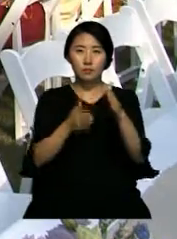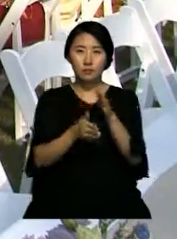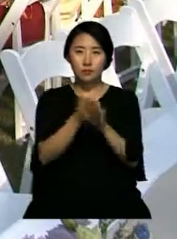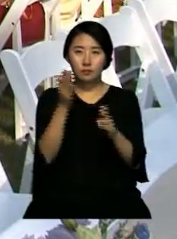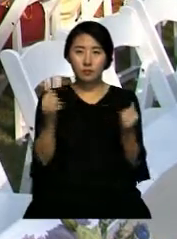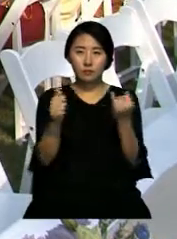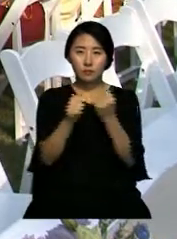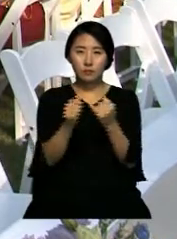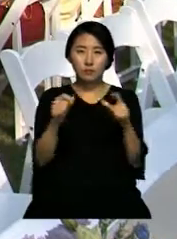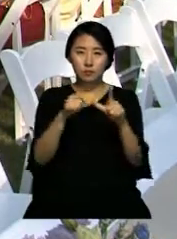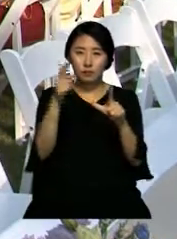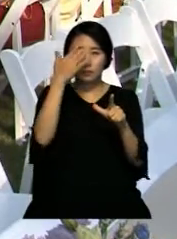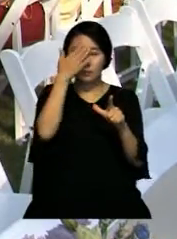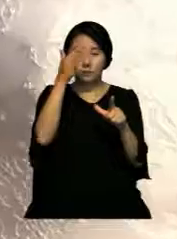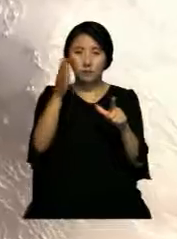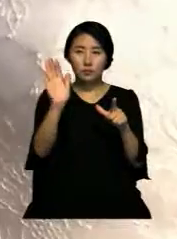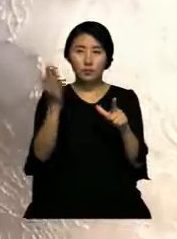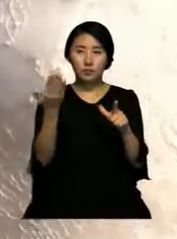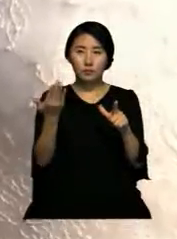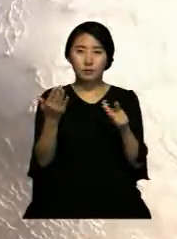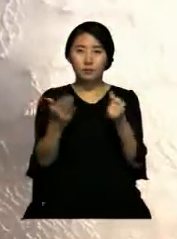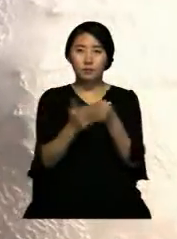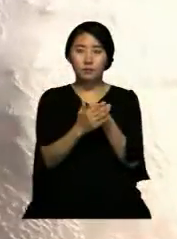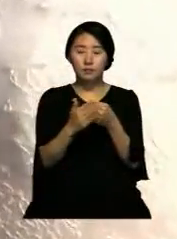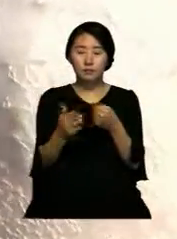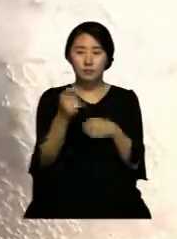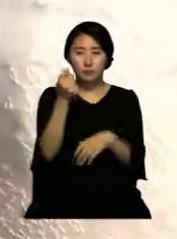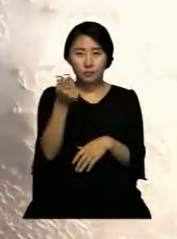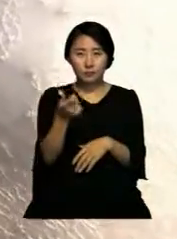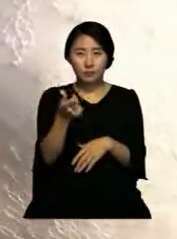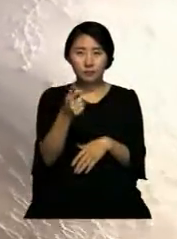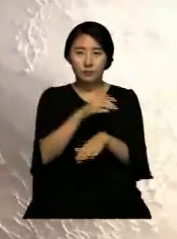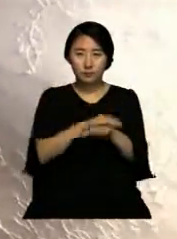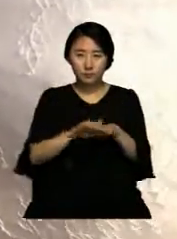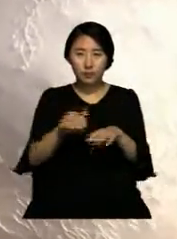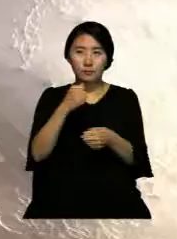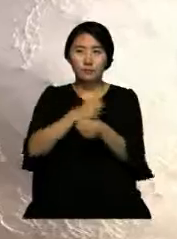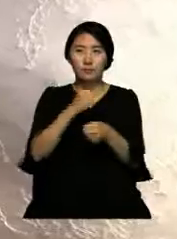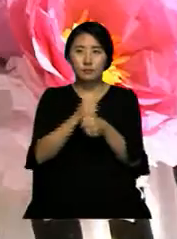공공시설 예식장은 대부분 무료입니다. 때문에 작지만 실속 있는